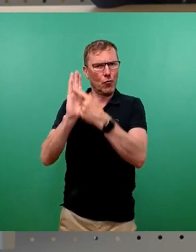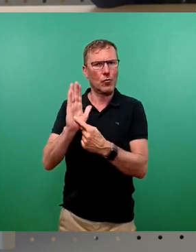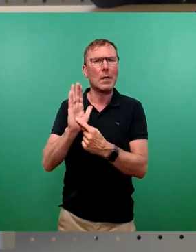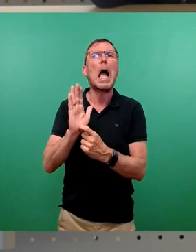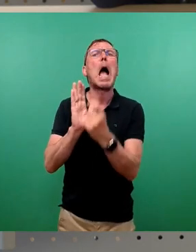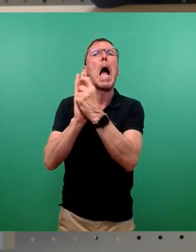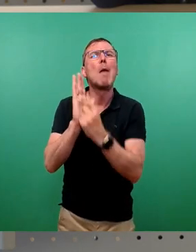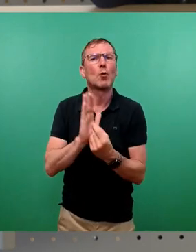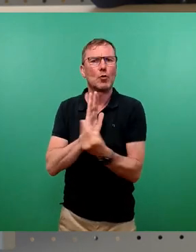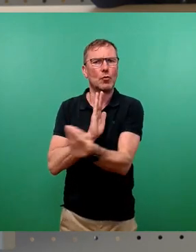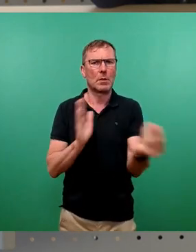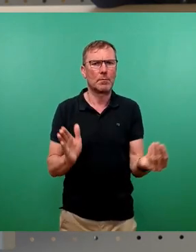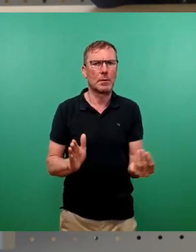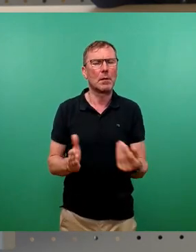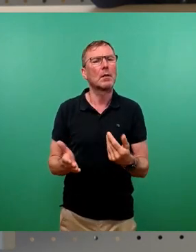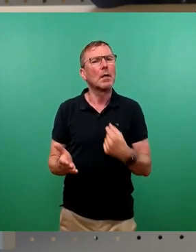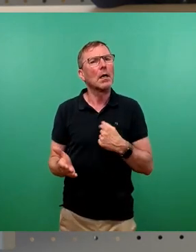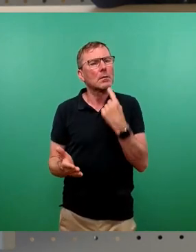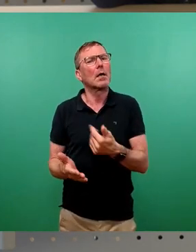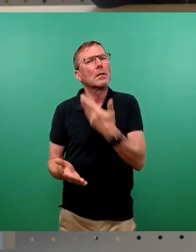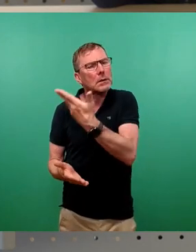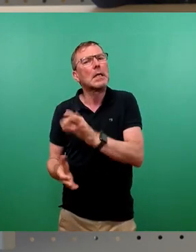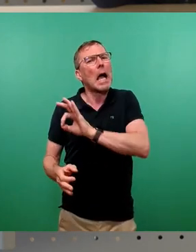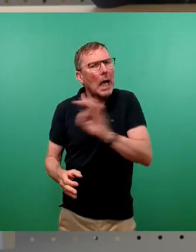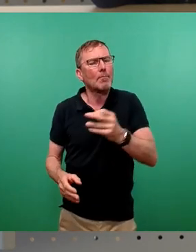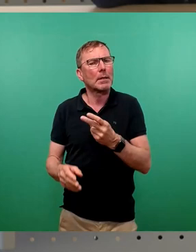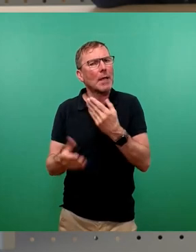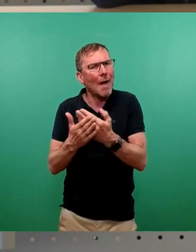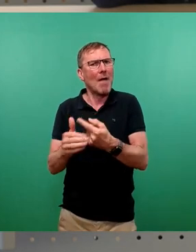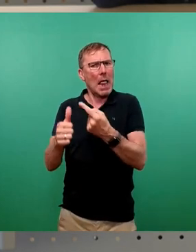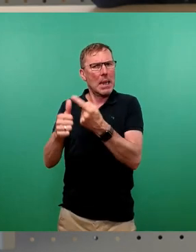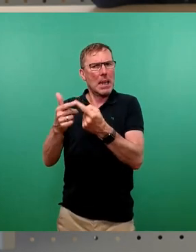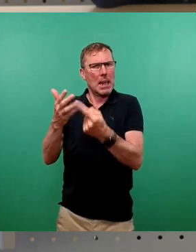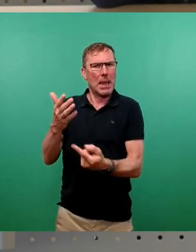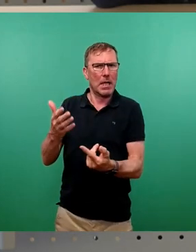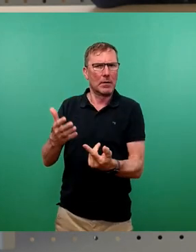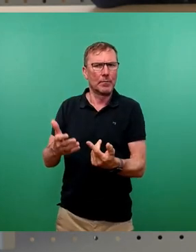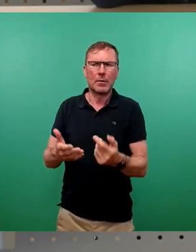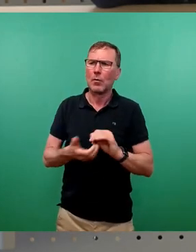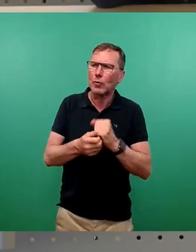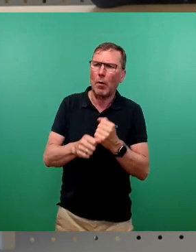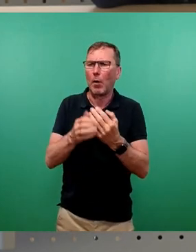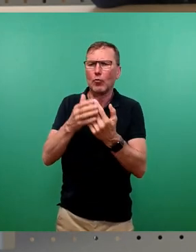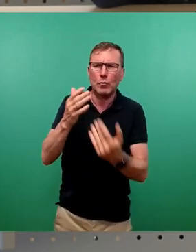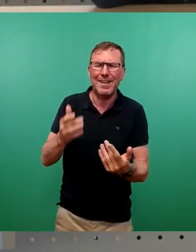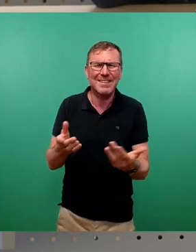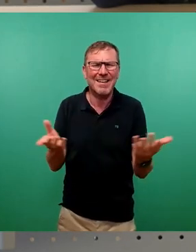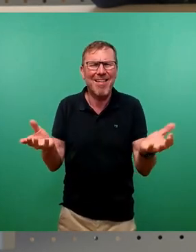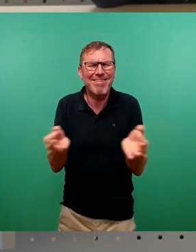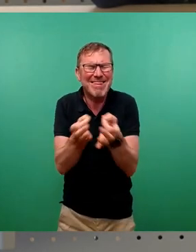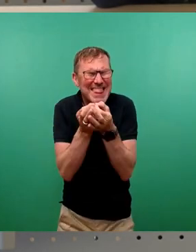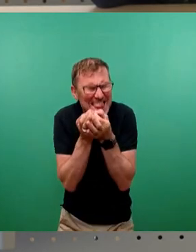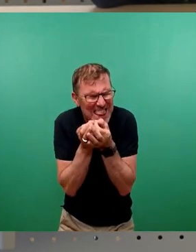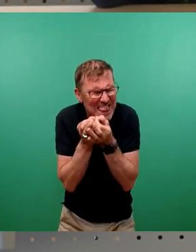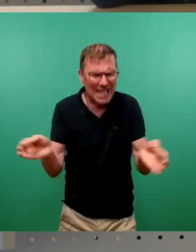ja, und deswegen ist er der Beste und deswegen aus der Zusammenarbeit und das und jenes, da kommt gar nichts. Und das ist nicht die